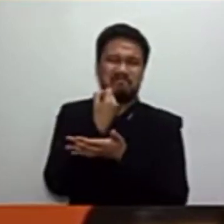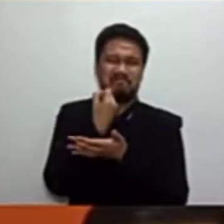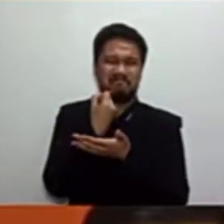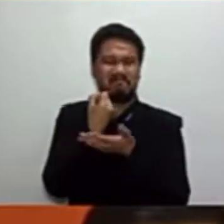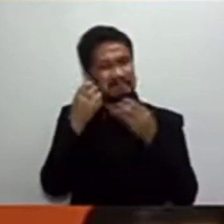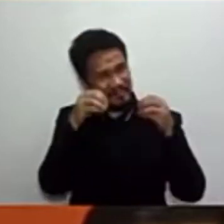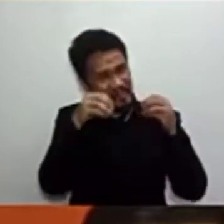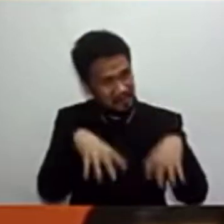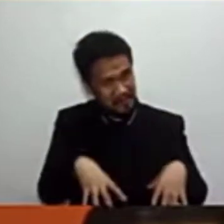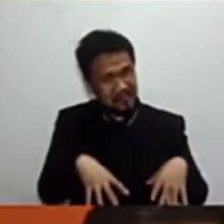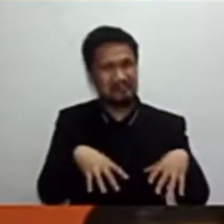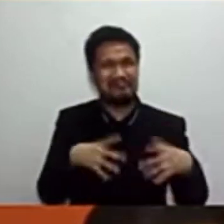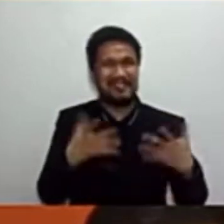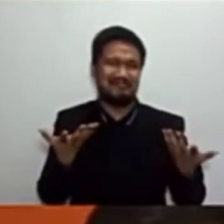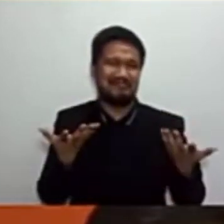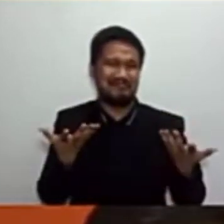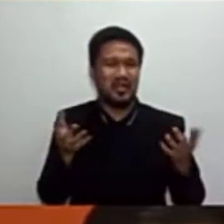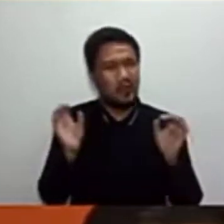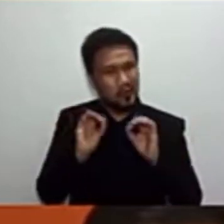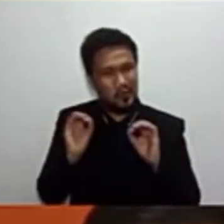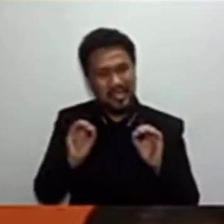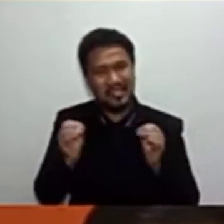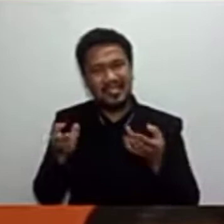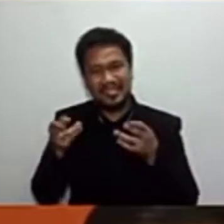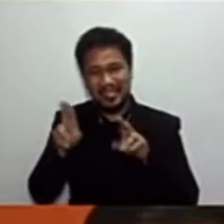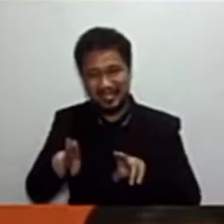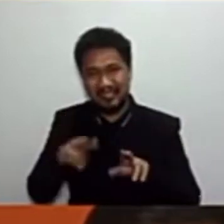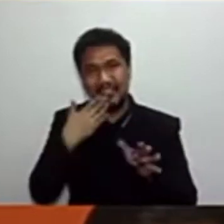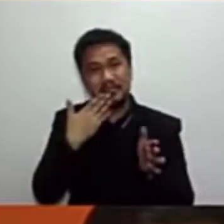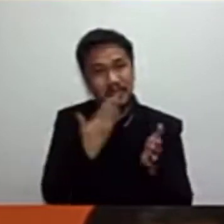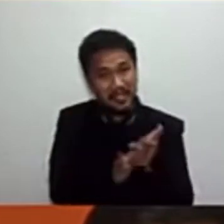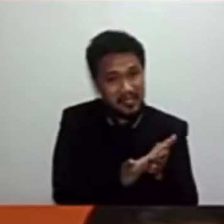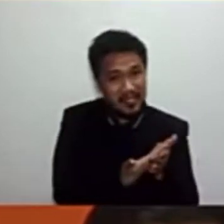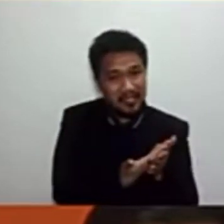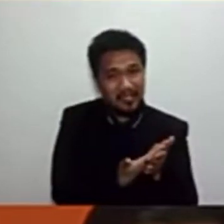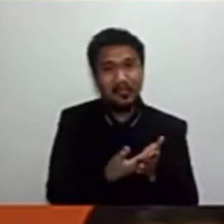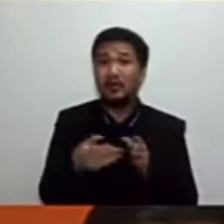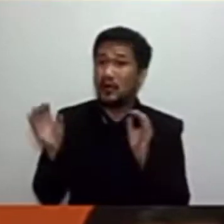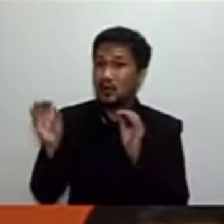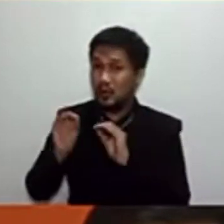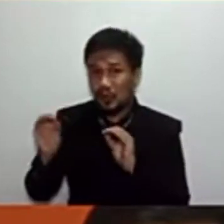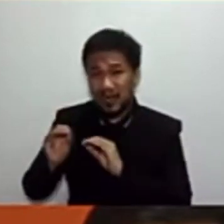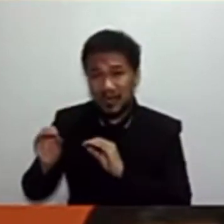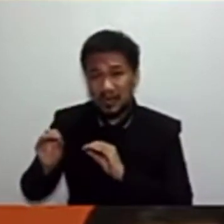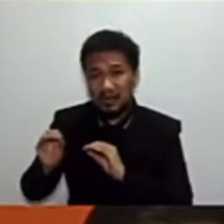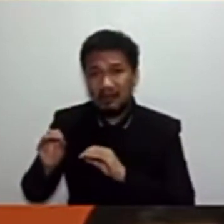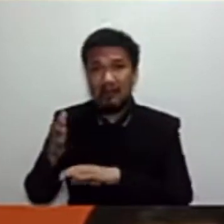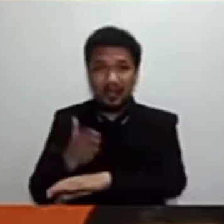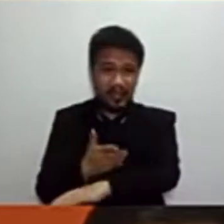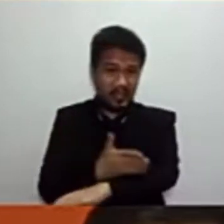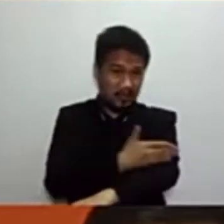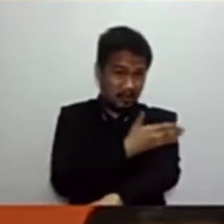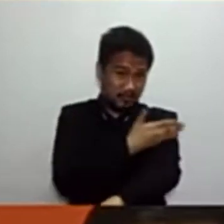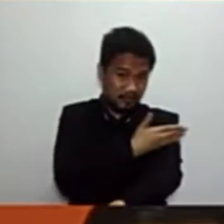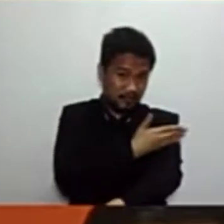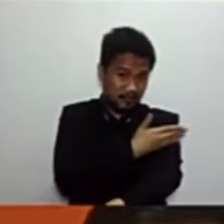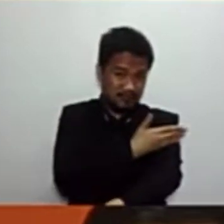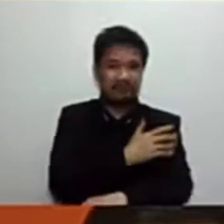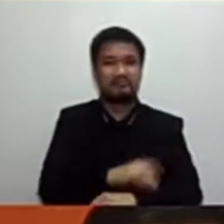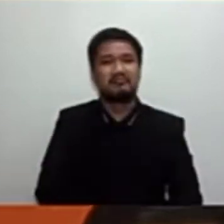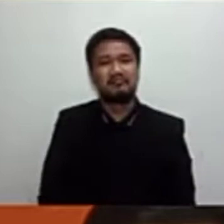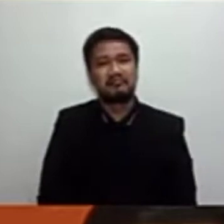Wala namang nangyayari. Wala namang masaganang bunga.